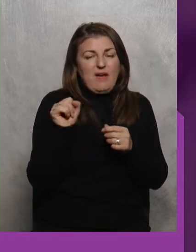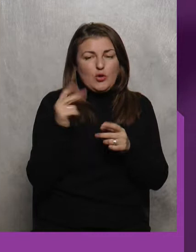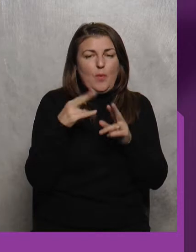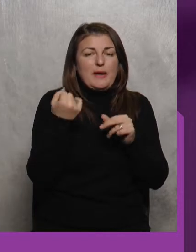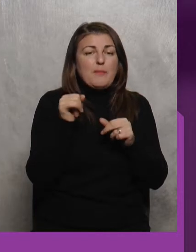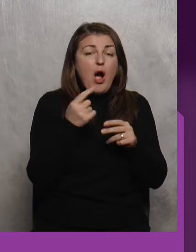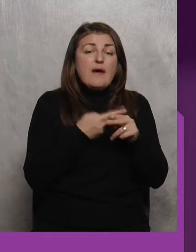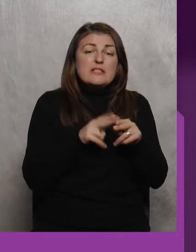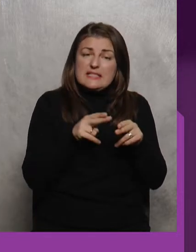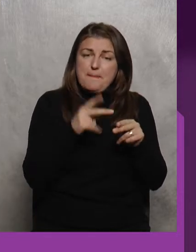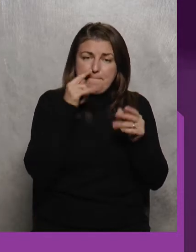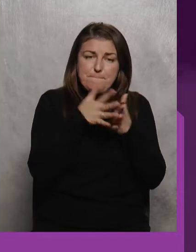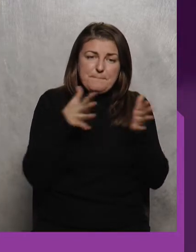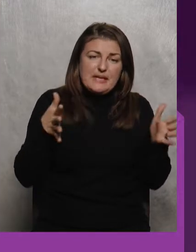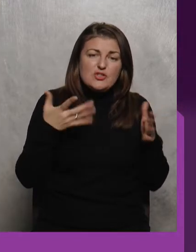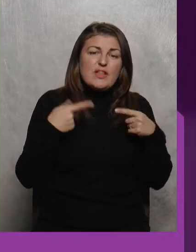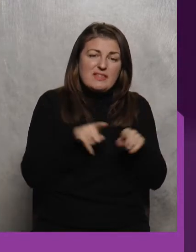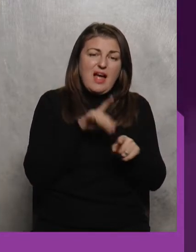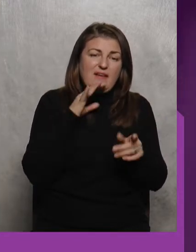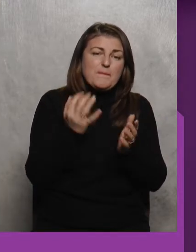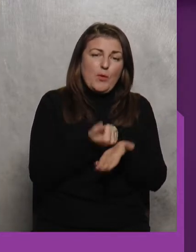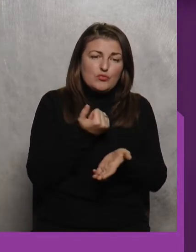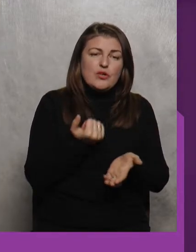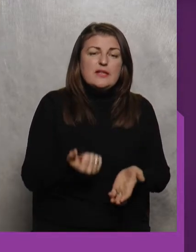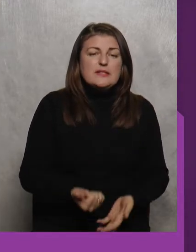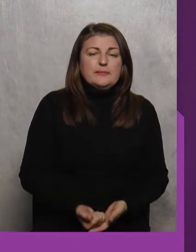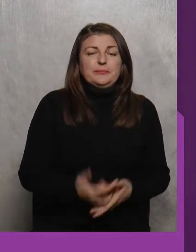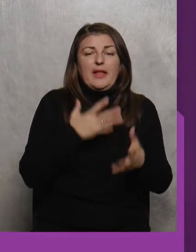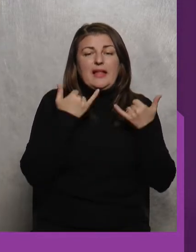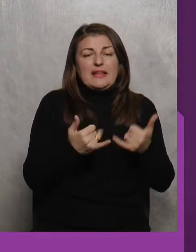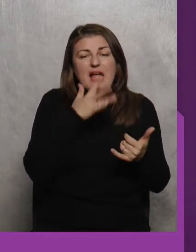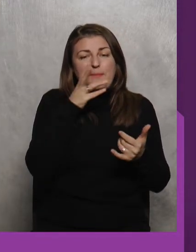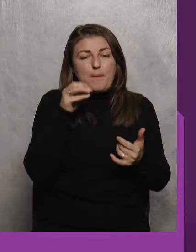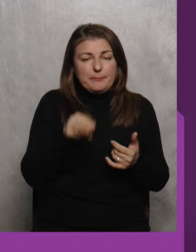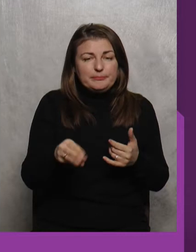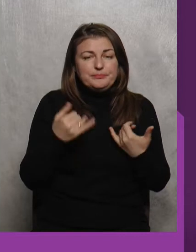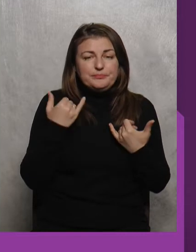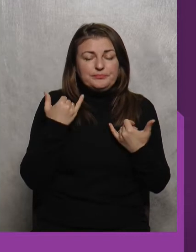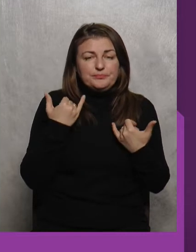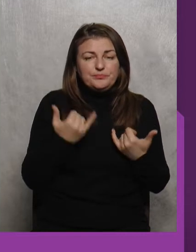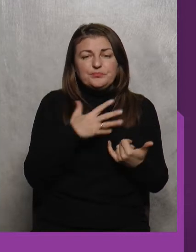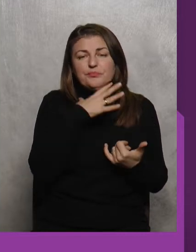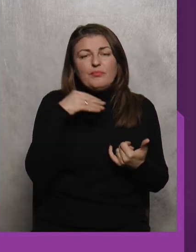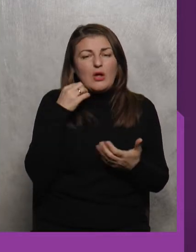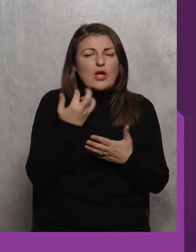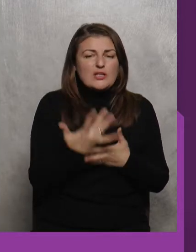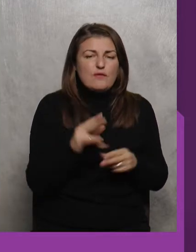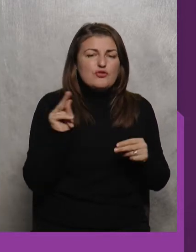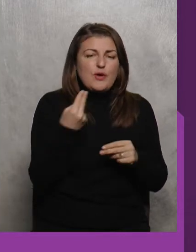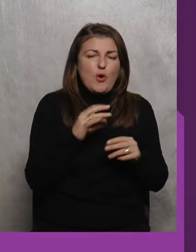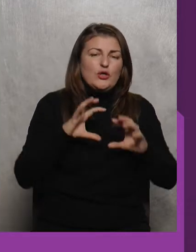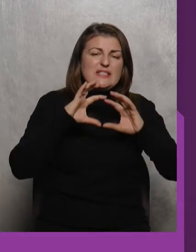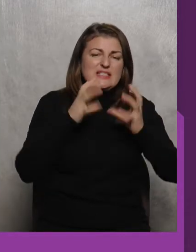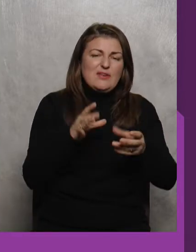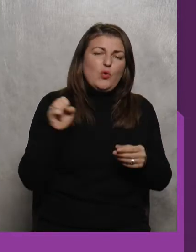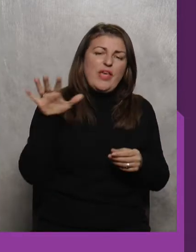це більшість так і виходить. На даний момент зараз багаторазовий чемпіон світу і